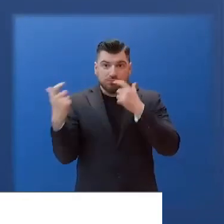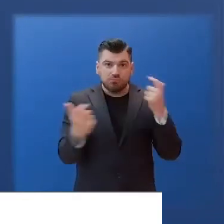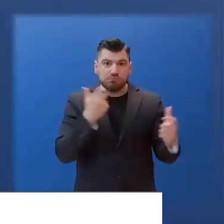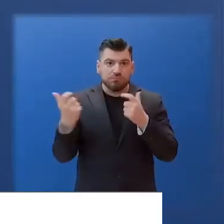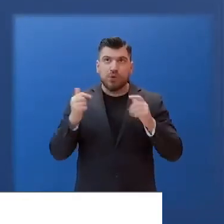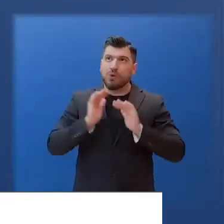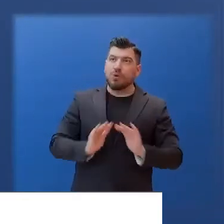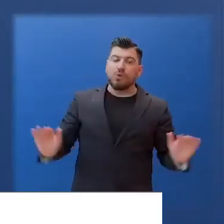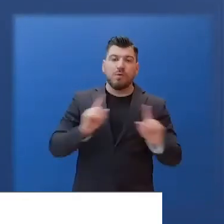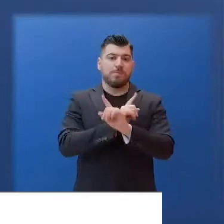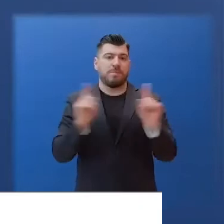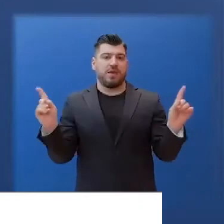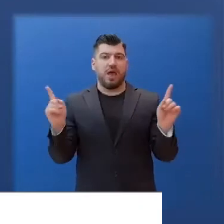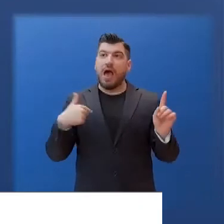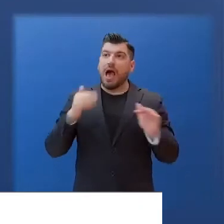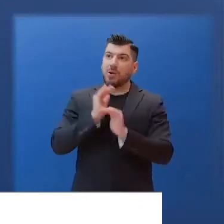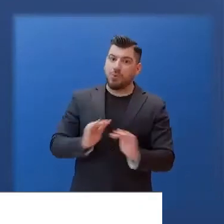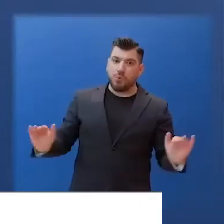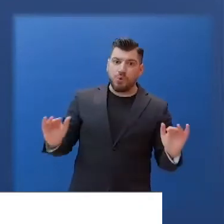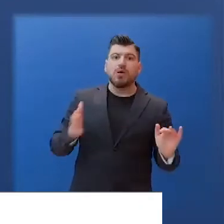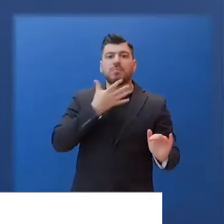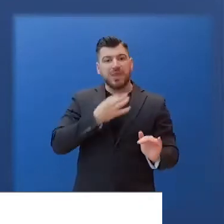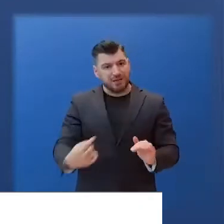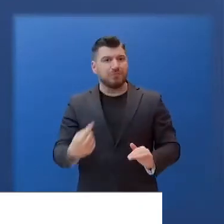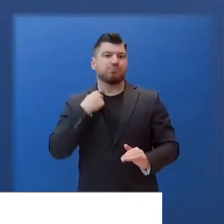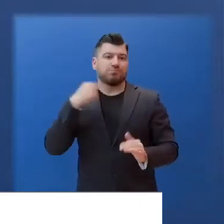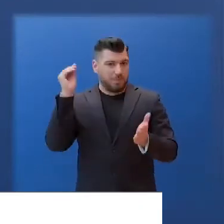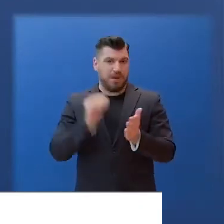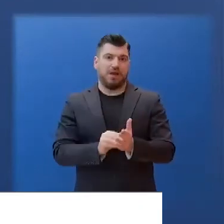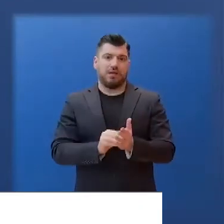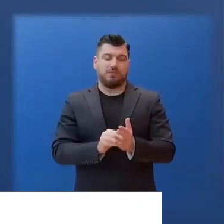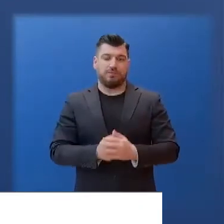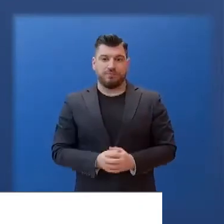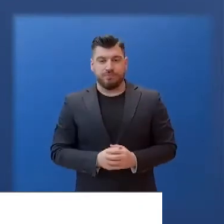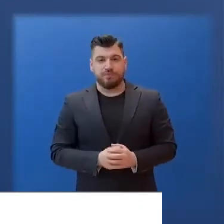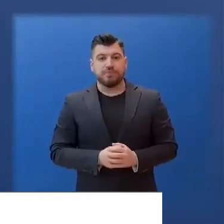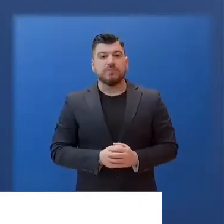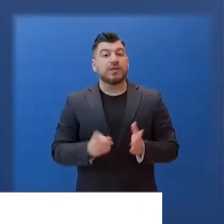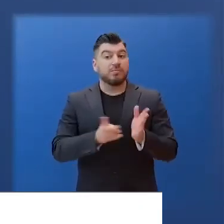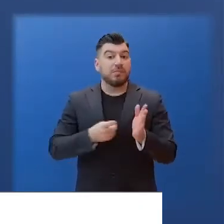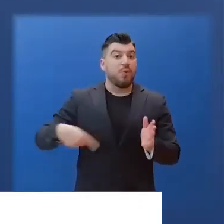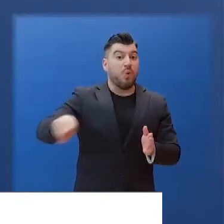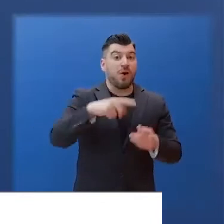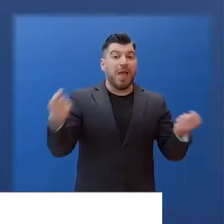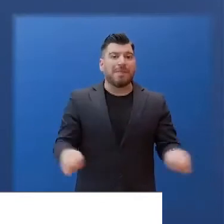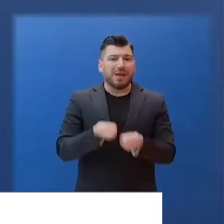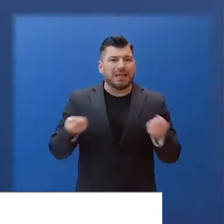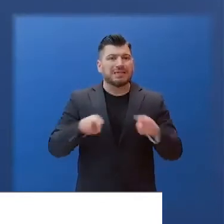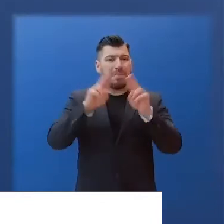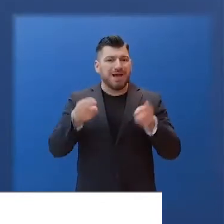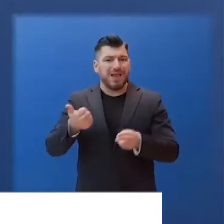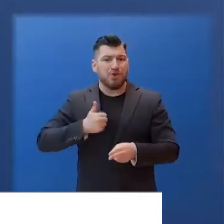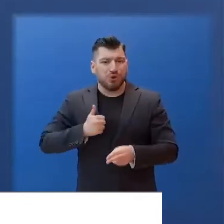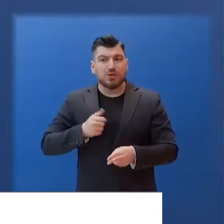εφησυχάζουμε. Ο εφησυχασμός μπορεί να είναι καταστροφικός. Είναι απαραίτητο και οι επαγγελματίες να συμμορφώνονται στους ειδικούς